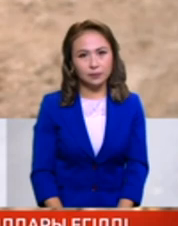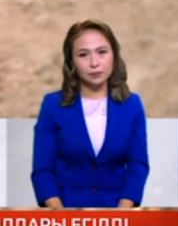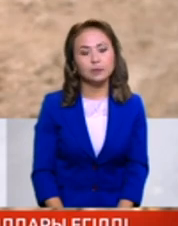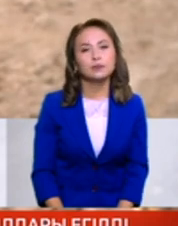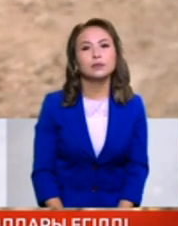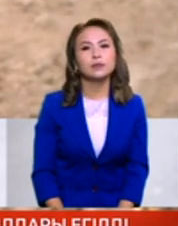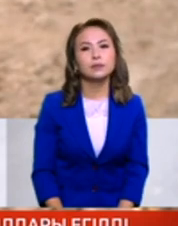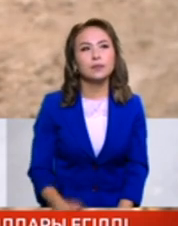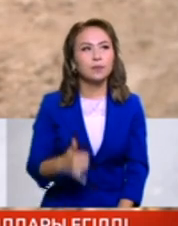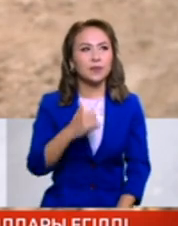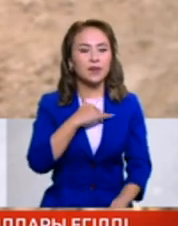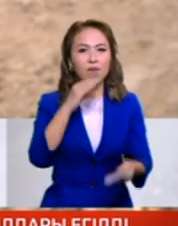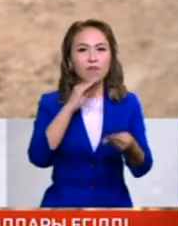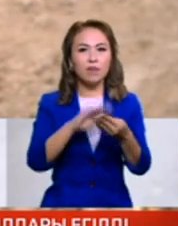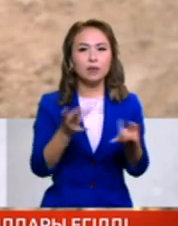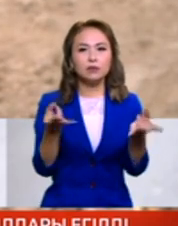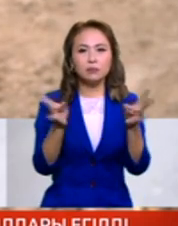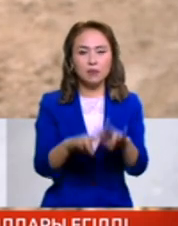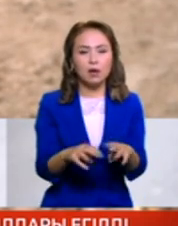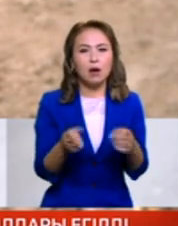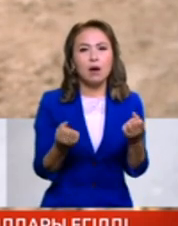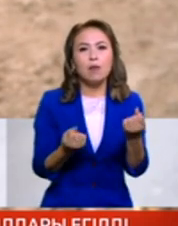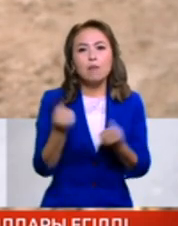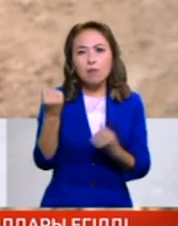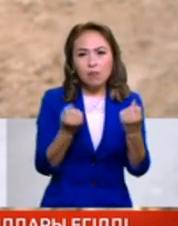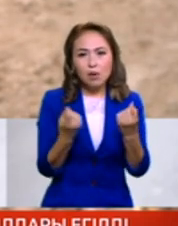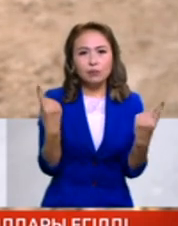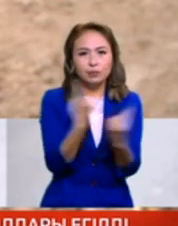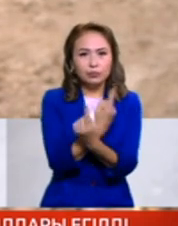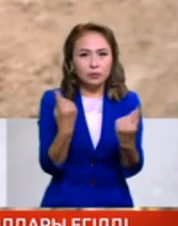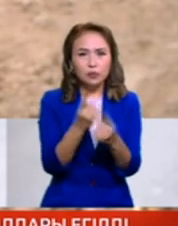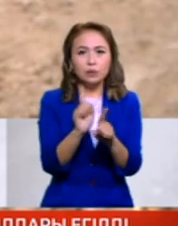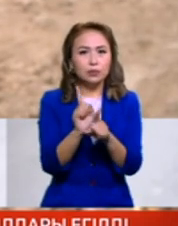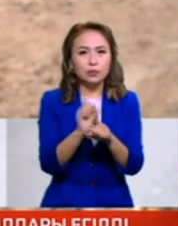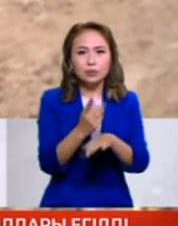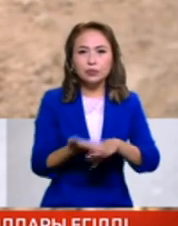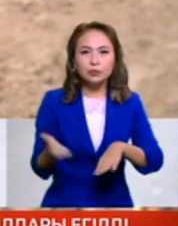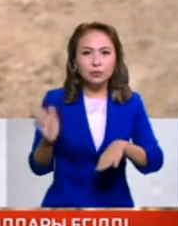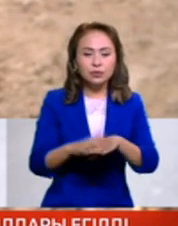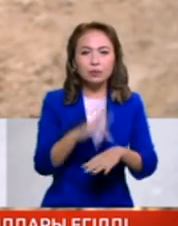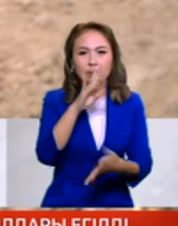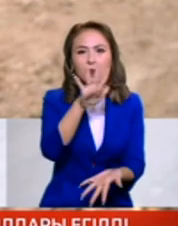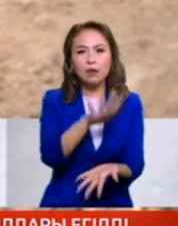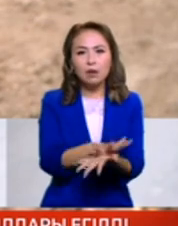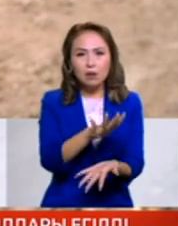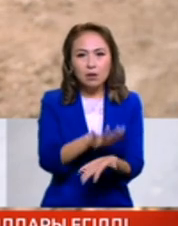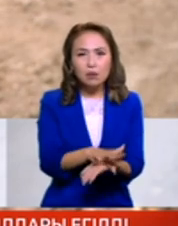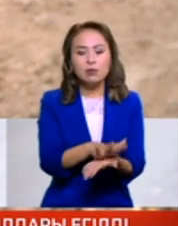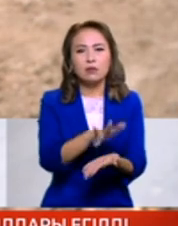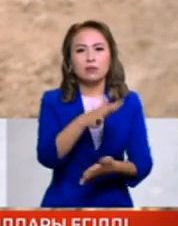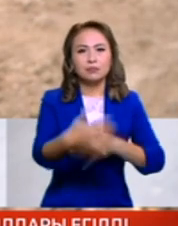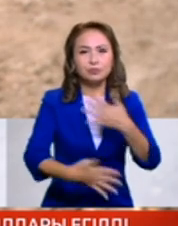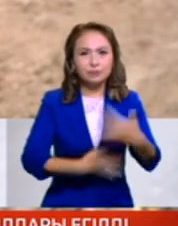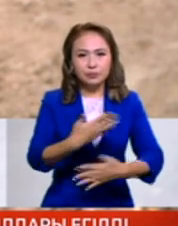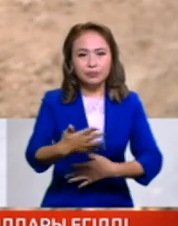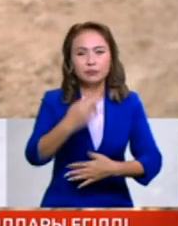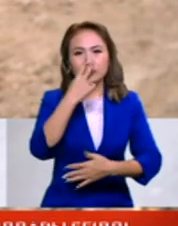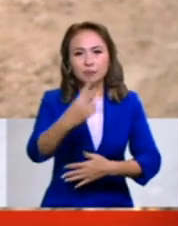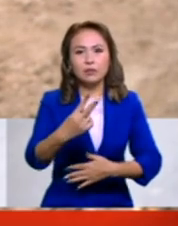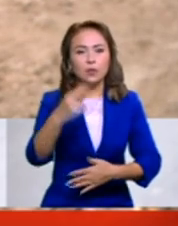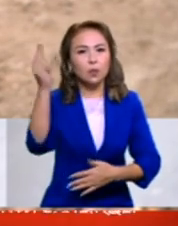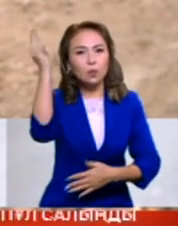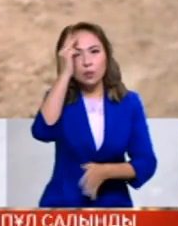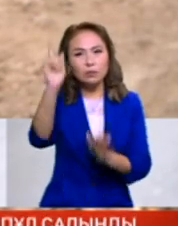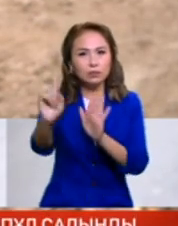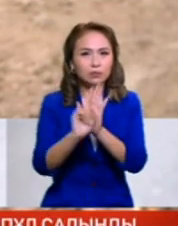қалды. Машина кіруге де қиындықтар тудырып тұр, өздеріңіз көріп тұрғандай. Балшық, жаяу жүргінші оқушылардың өзі